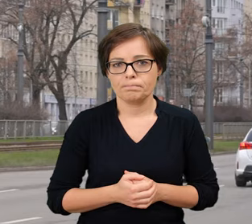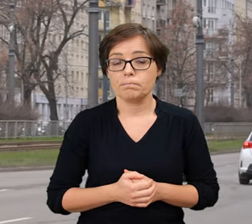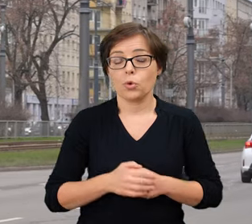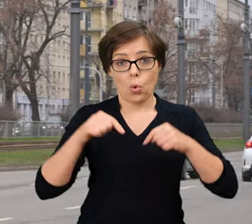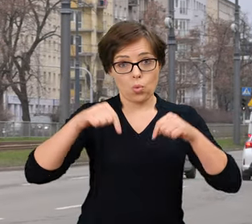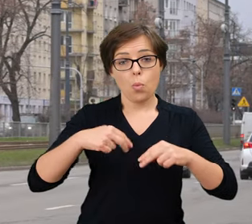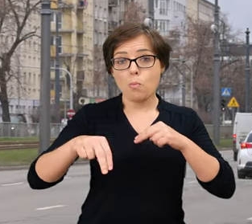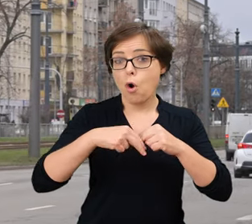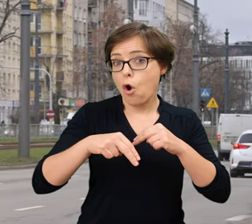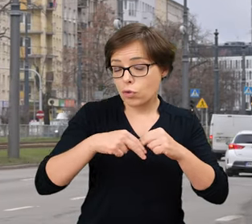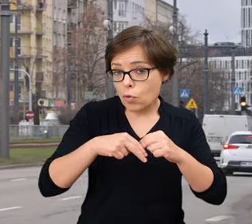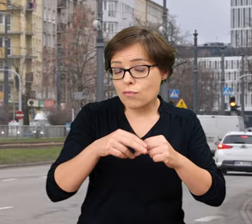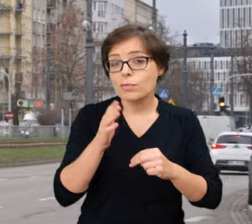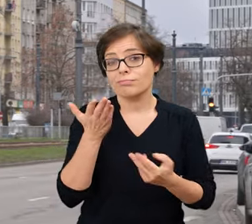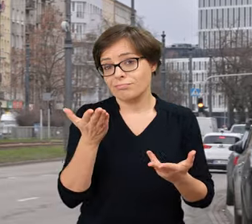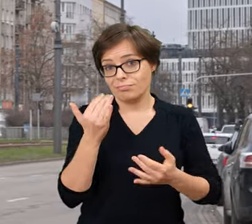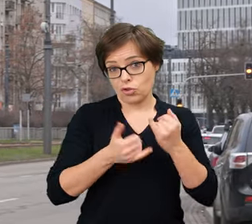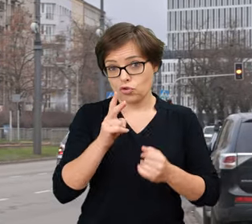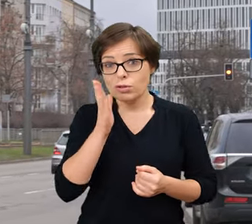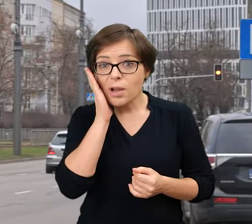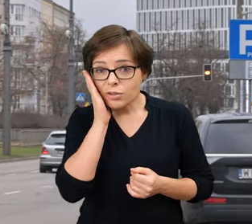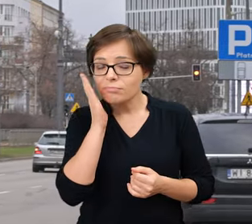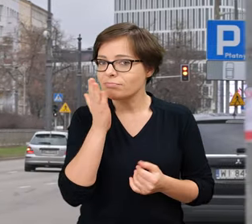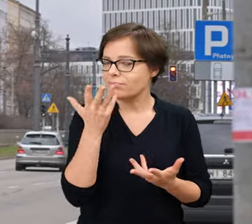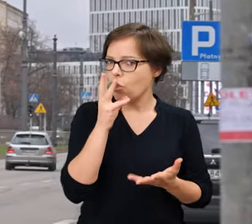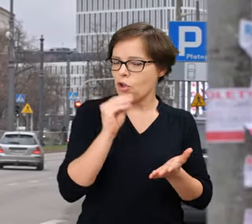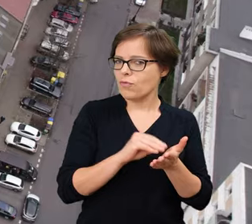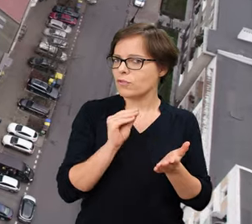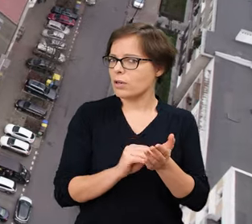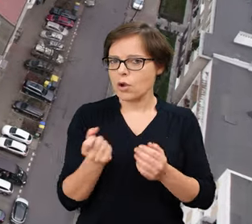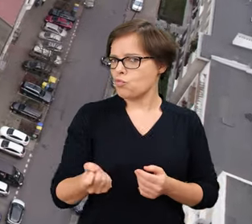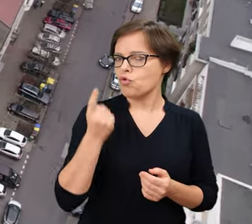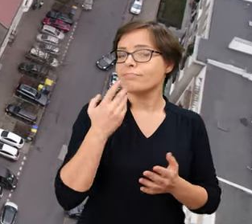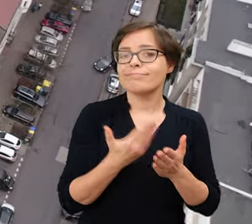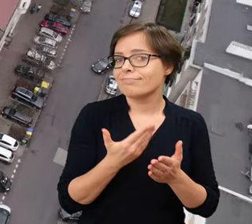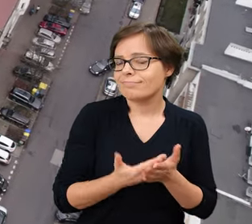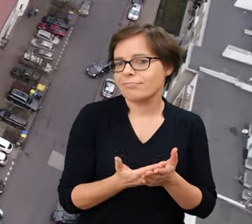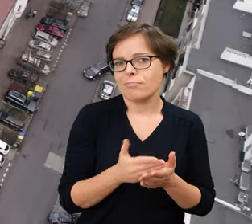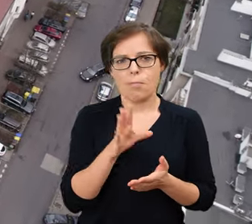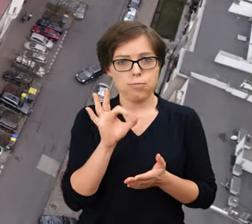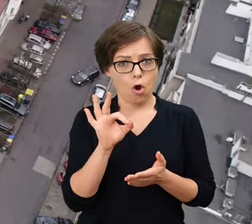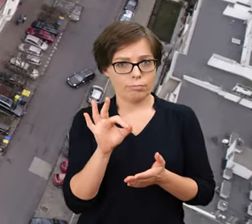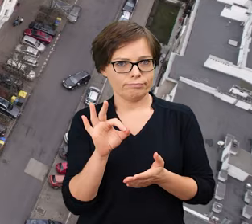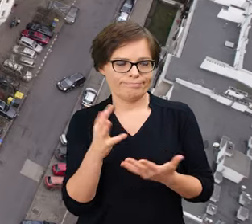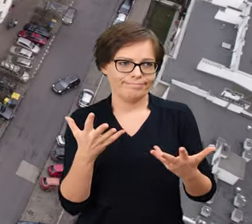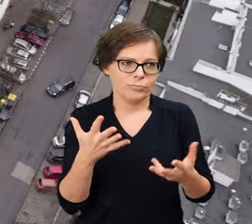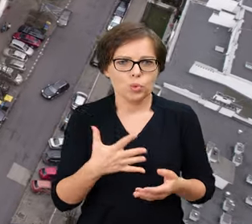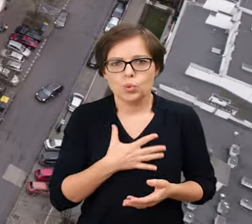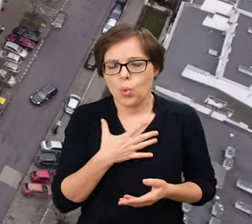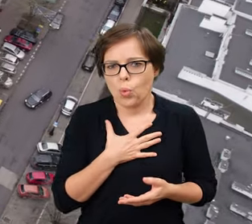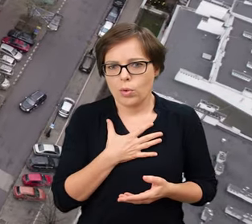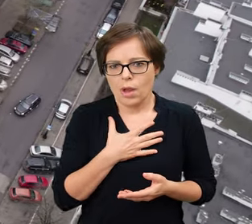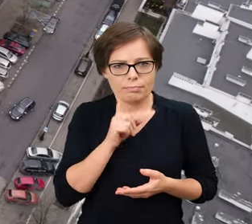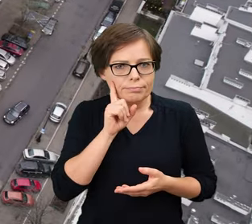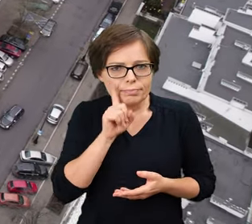Mieszkanie na Mokotowie jest bardzo specyficznym doświadczeniem, dlatego że można mieć poczucie, że